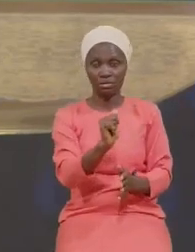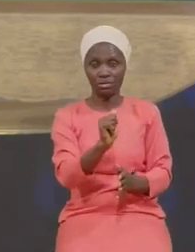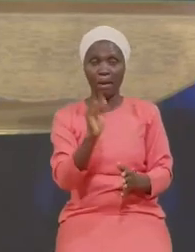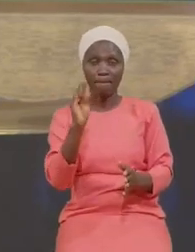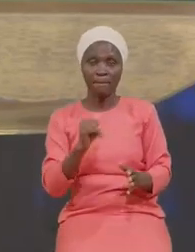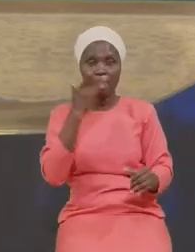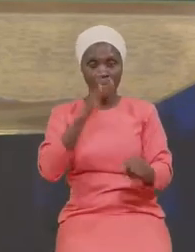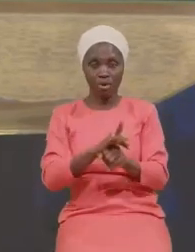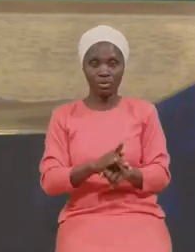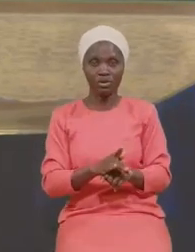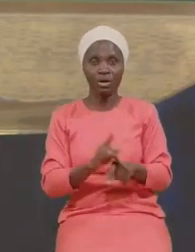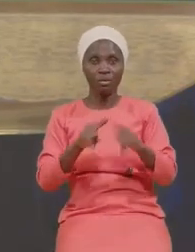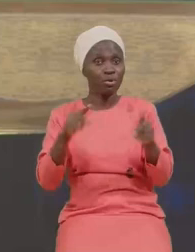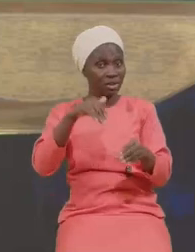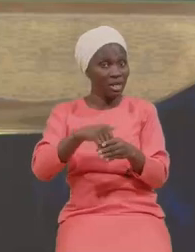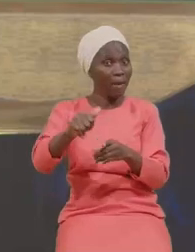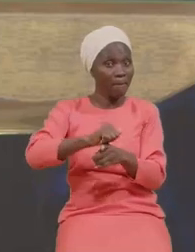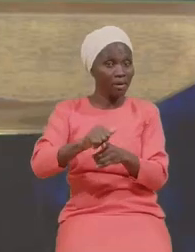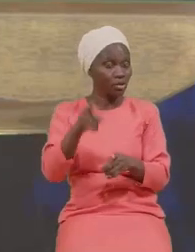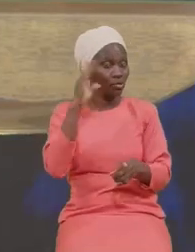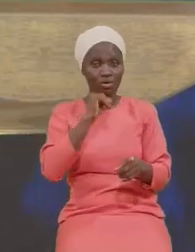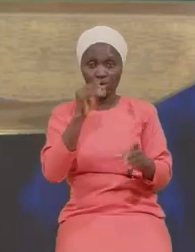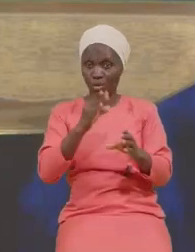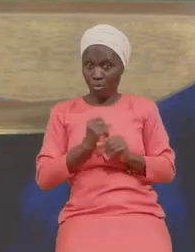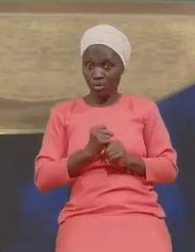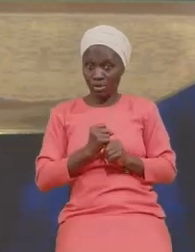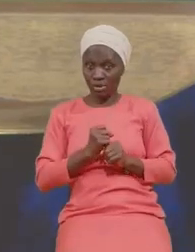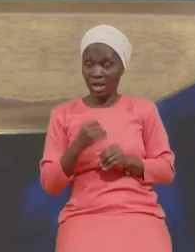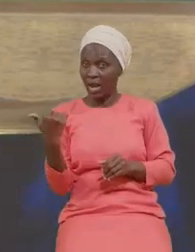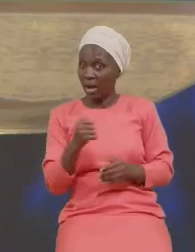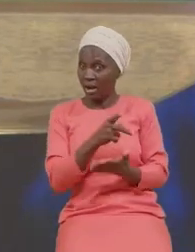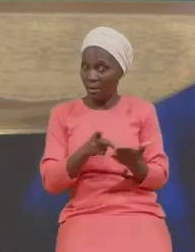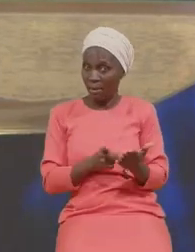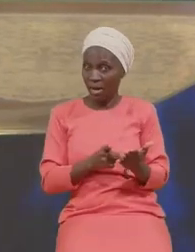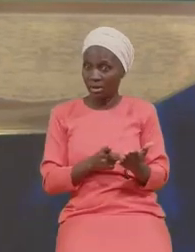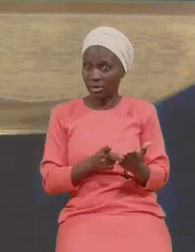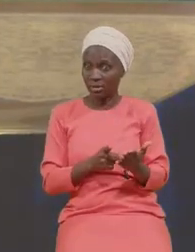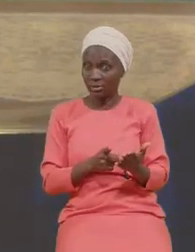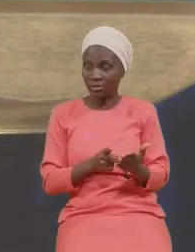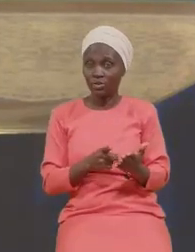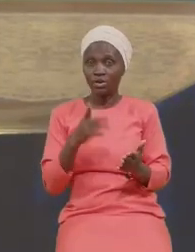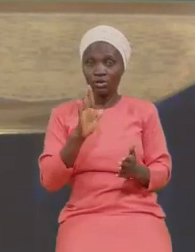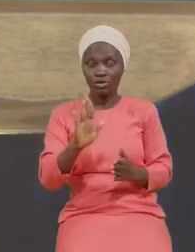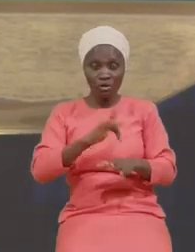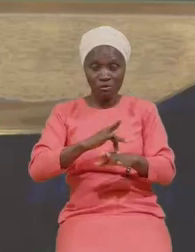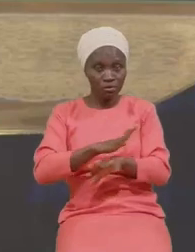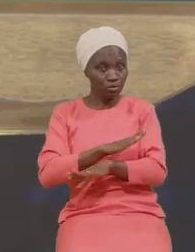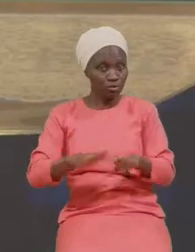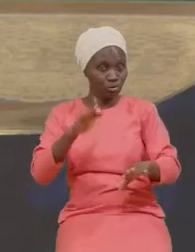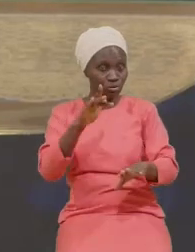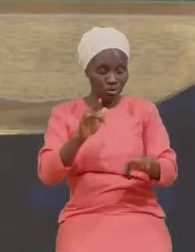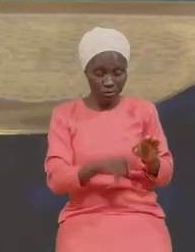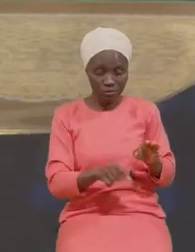en pratique tu ne dois posséder aucun lieu